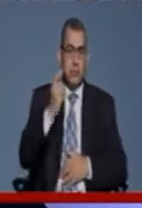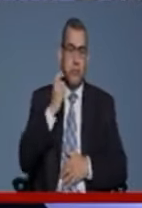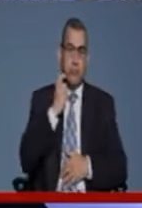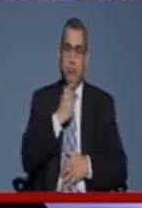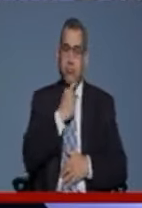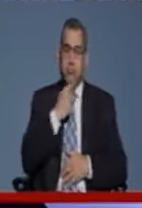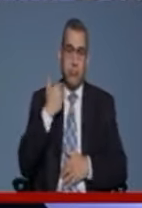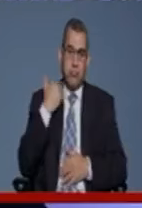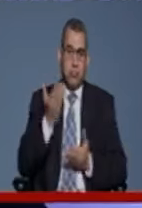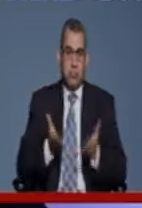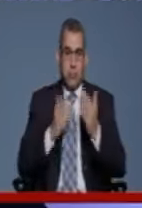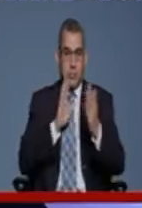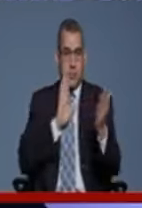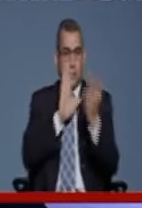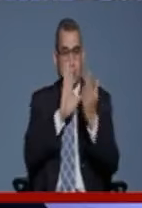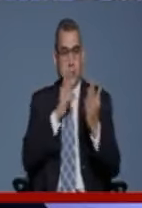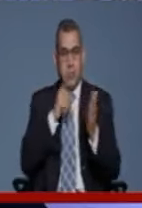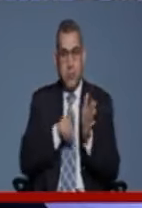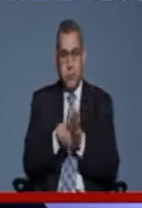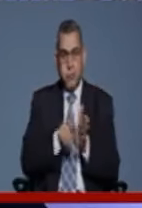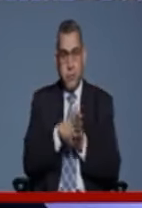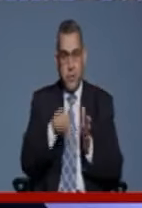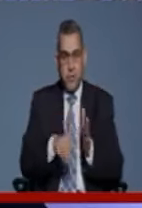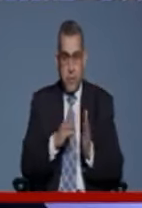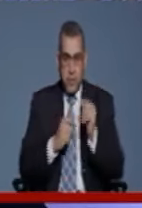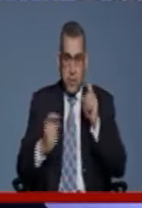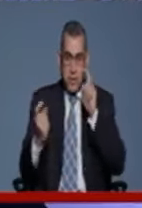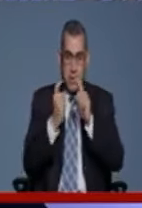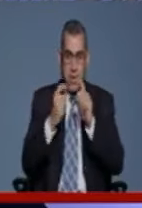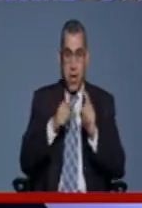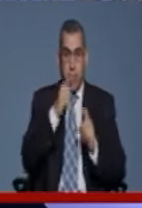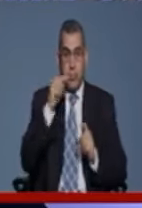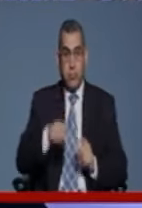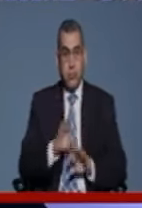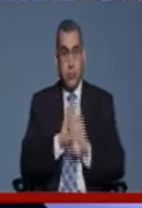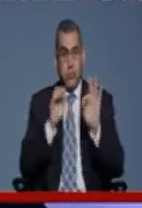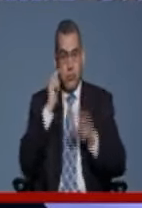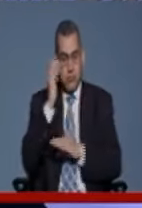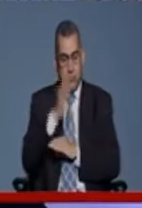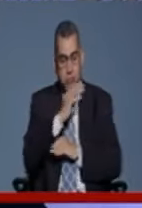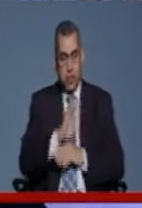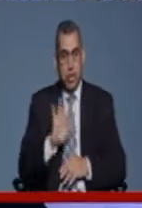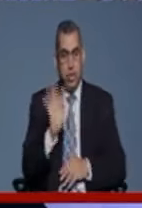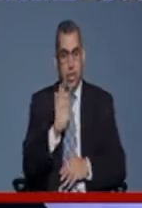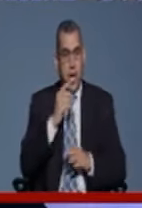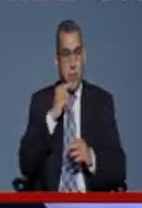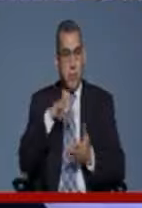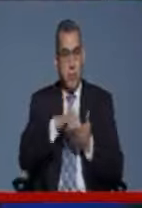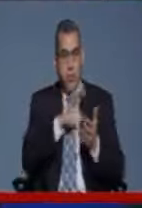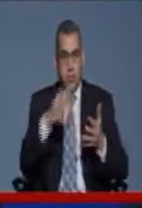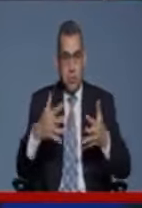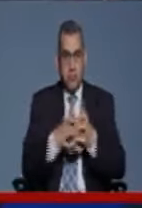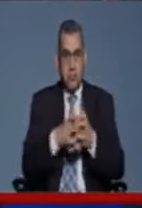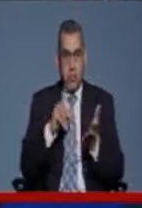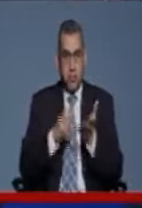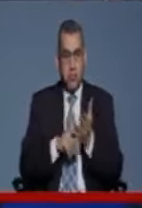في مواجهة المؤامرات والأطماع، فكانت ثقة الشعب واختياره. الجمع